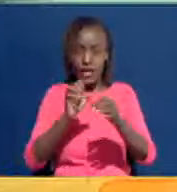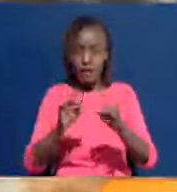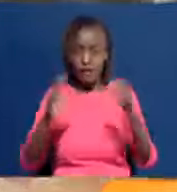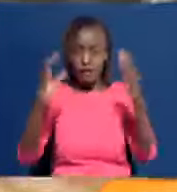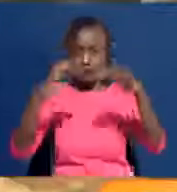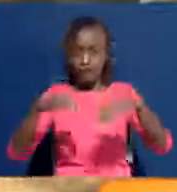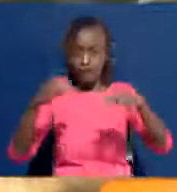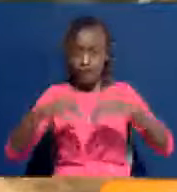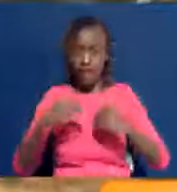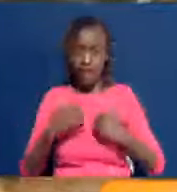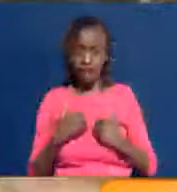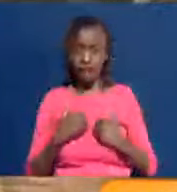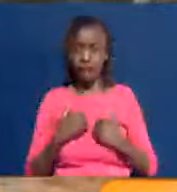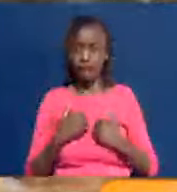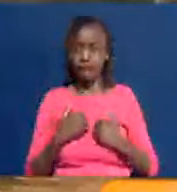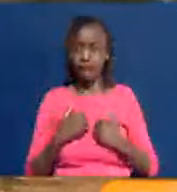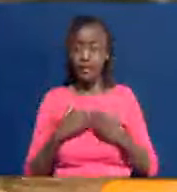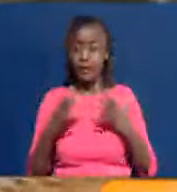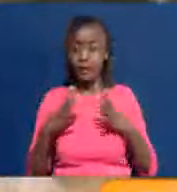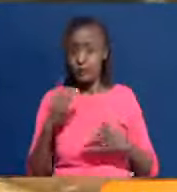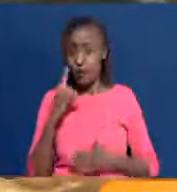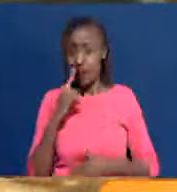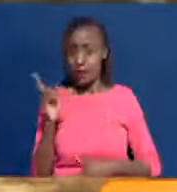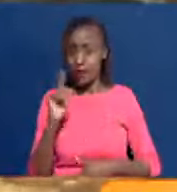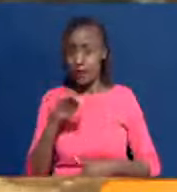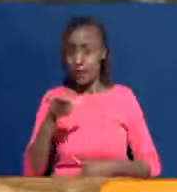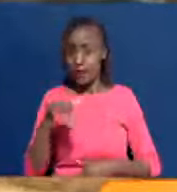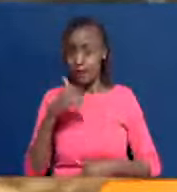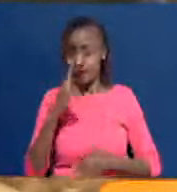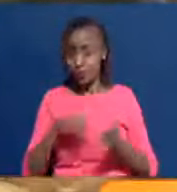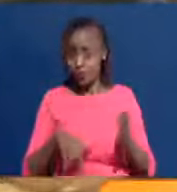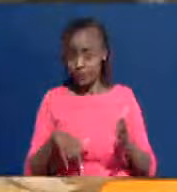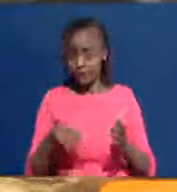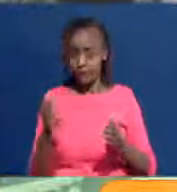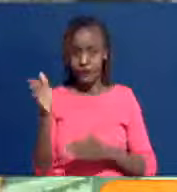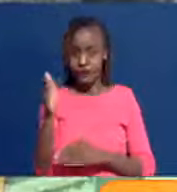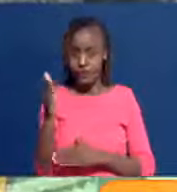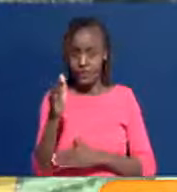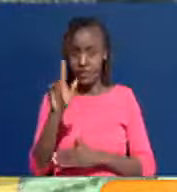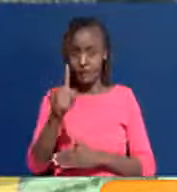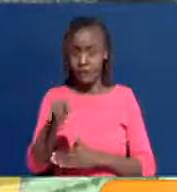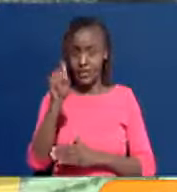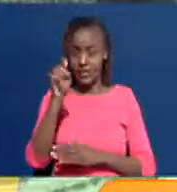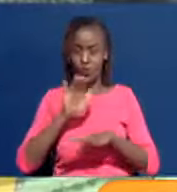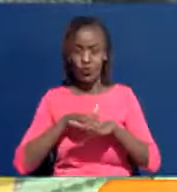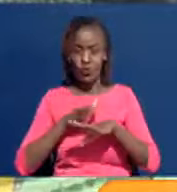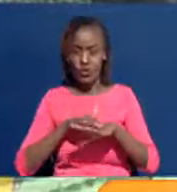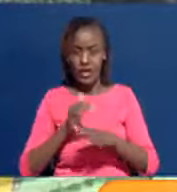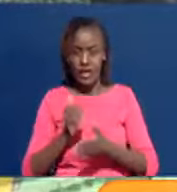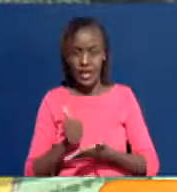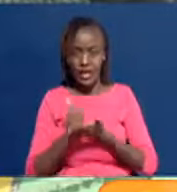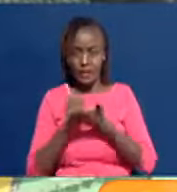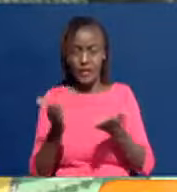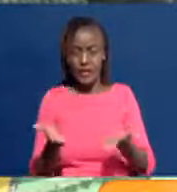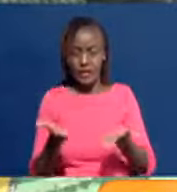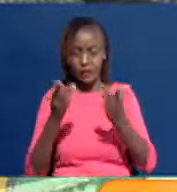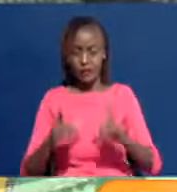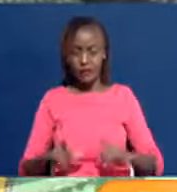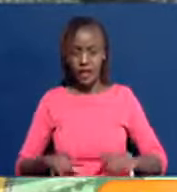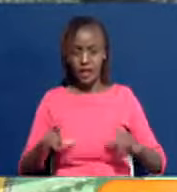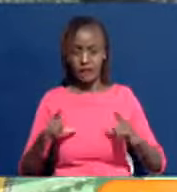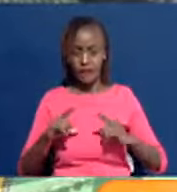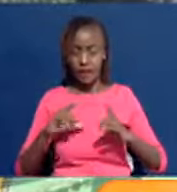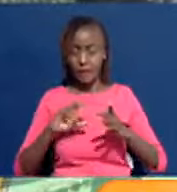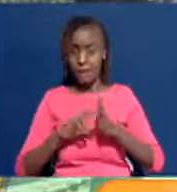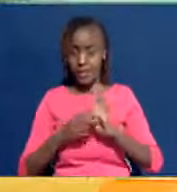Nino. Wakazi wa eneo hili wanasema kwamba uvuvi umepiga jeki uchumi wa eneo hili, hivyo basi pana haja kwa serikali